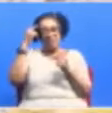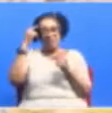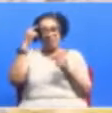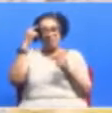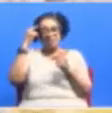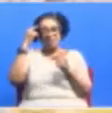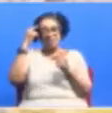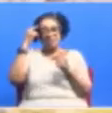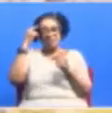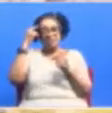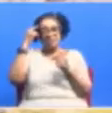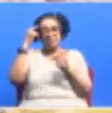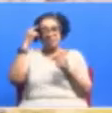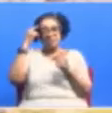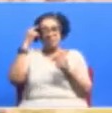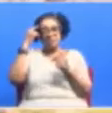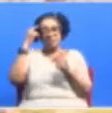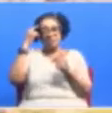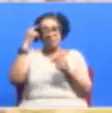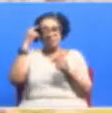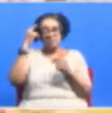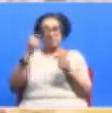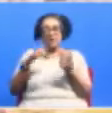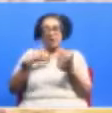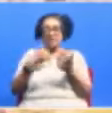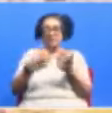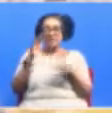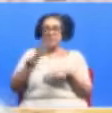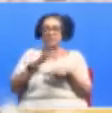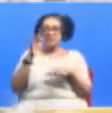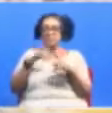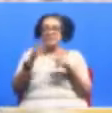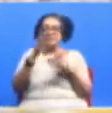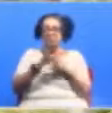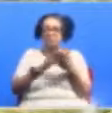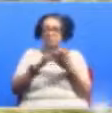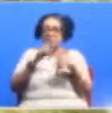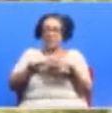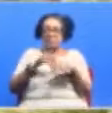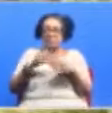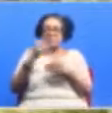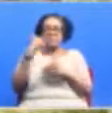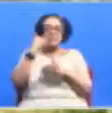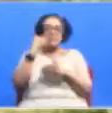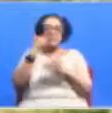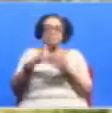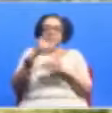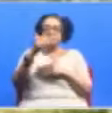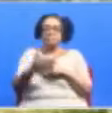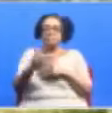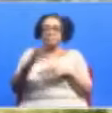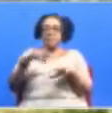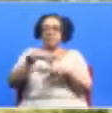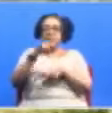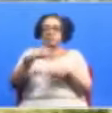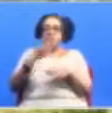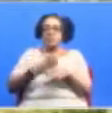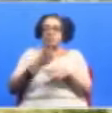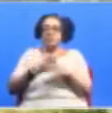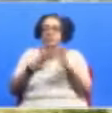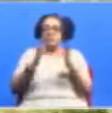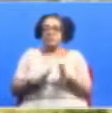hawa watoto ambao umewaona. Lakini kwa wengine wanapata ulemavu baada ya kuugua. National Council for Persons